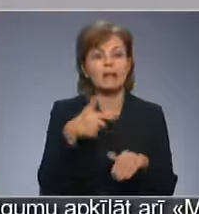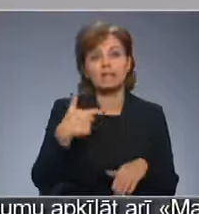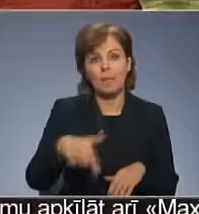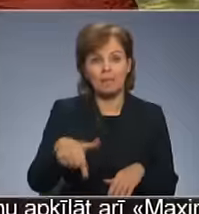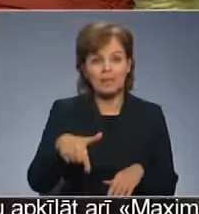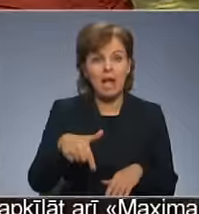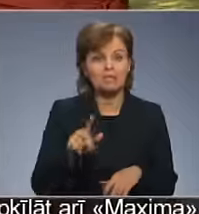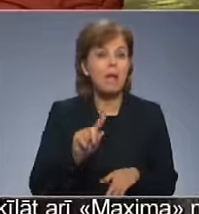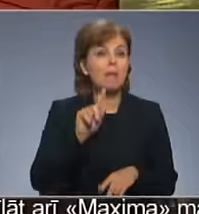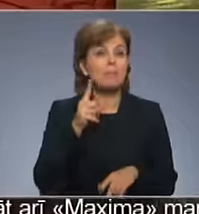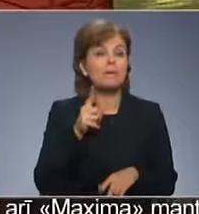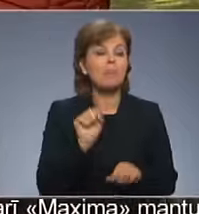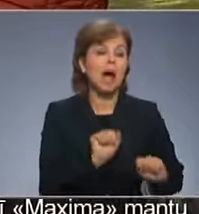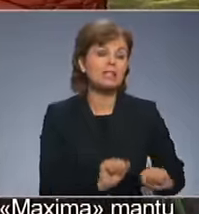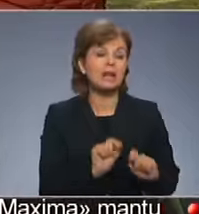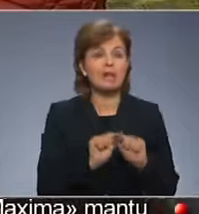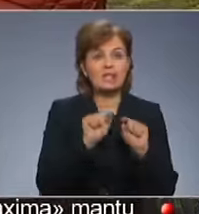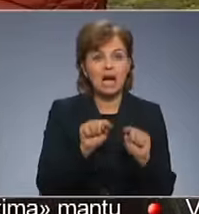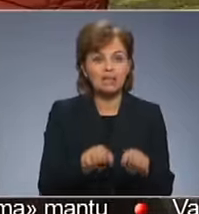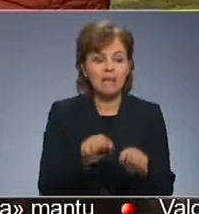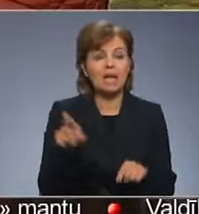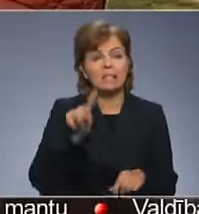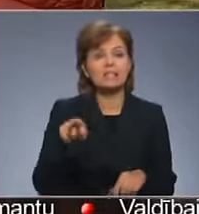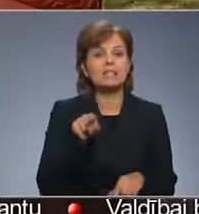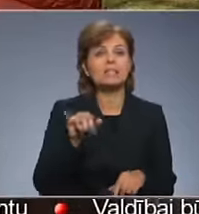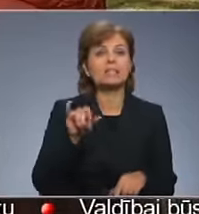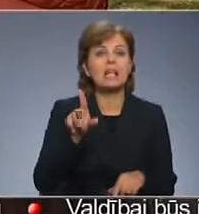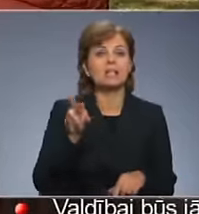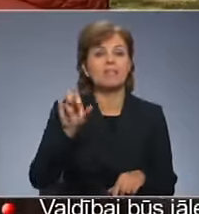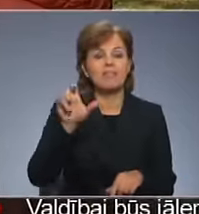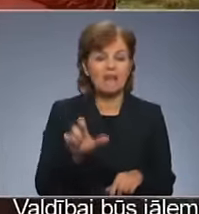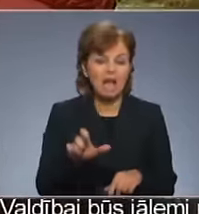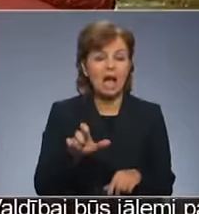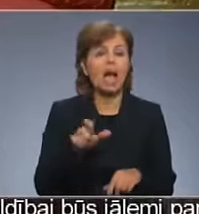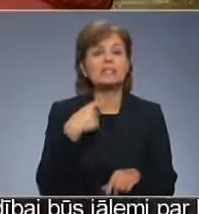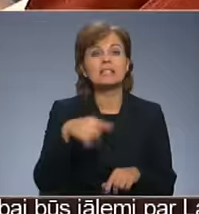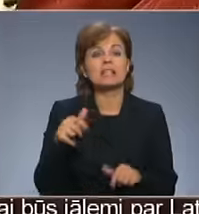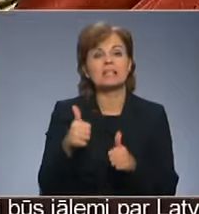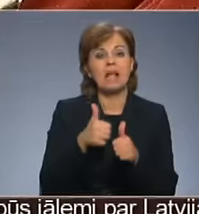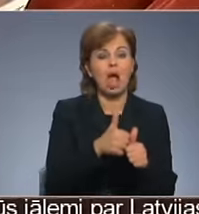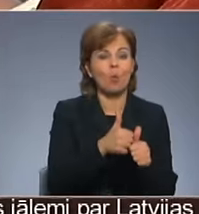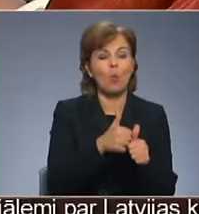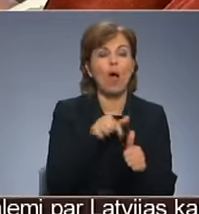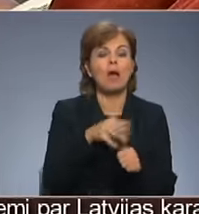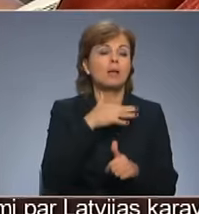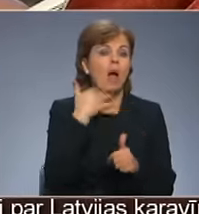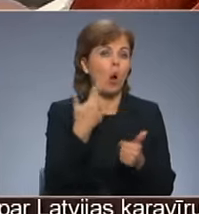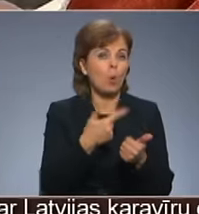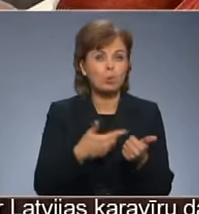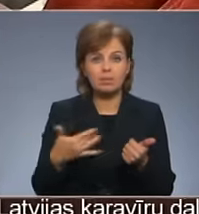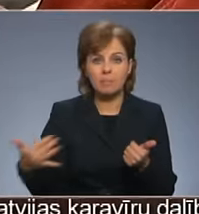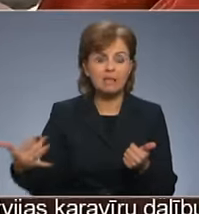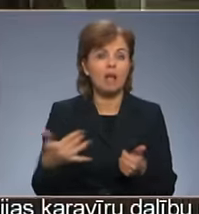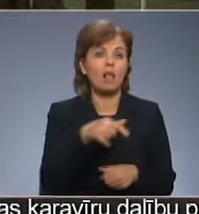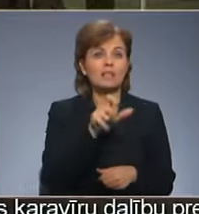70. Pirmā par to aizstāvību iestājās Silvija Bērziņa, kurai jau sekoja citi valmierieši. Bija bezgalu daudz cilvēku,